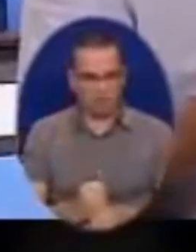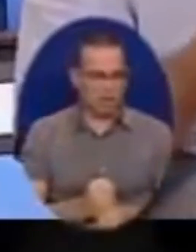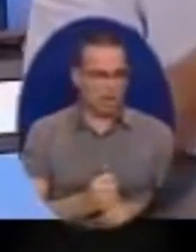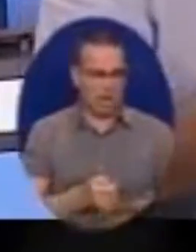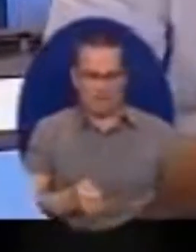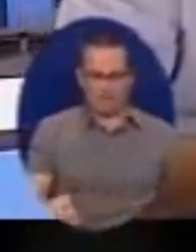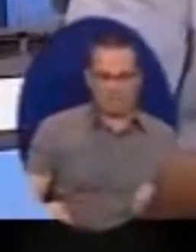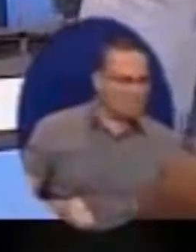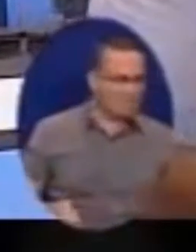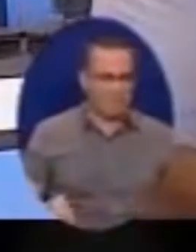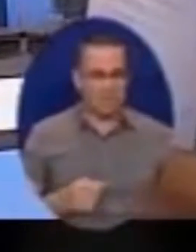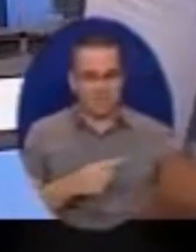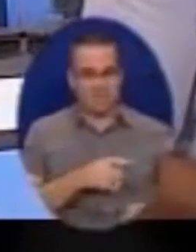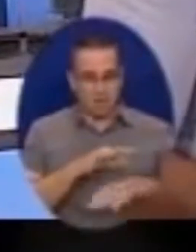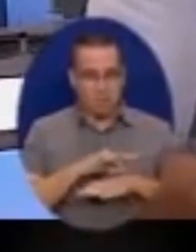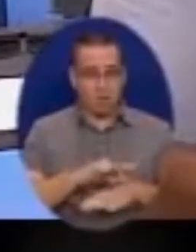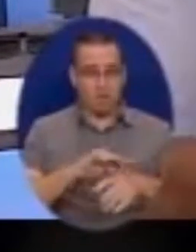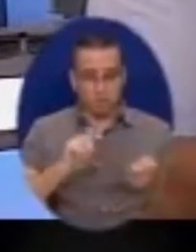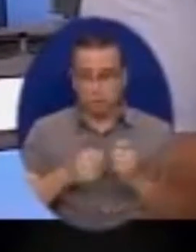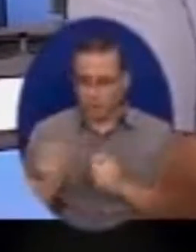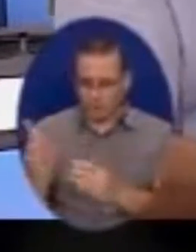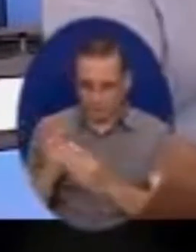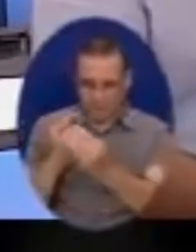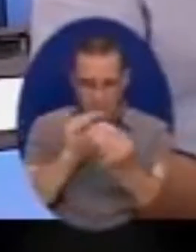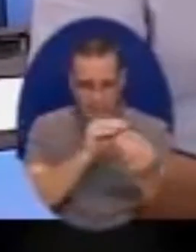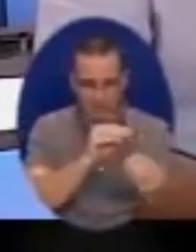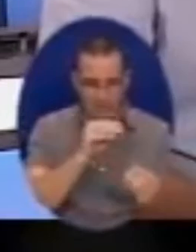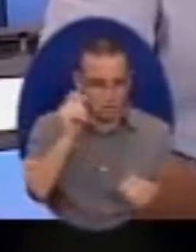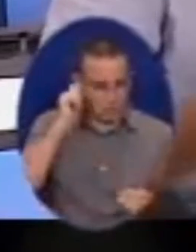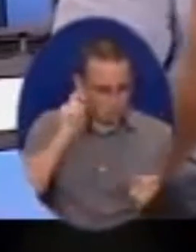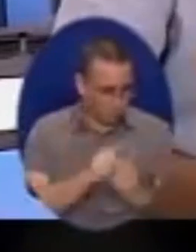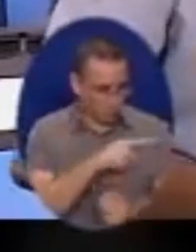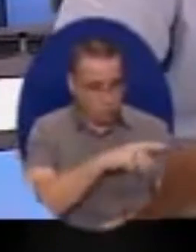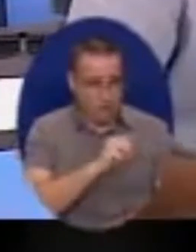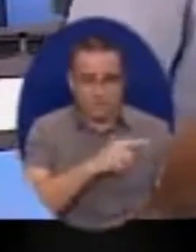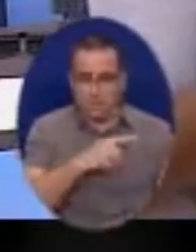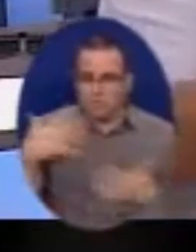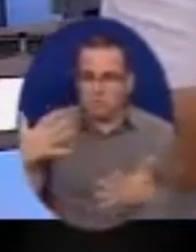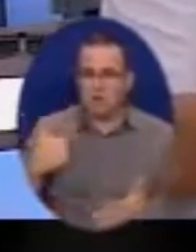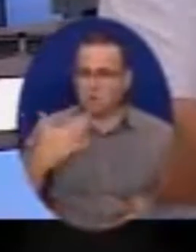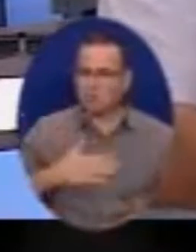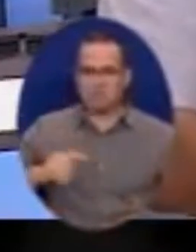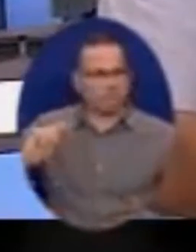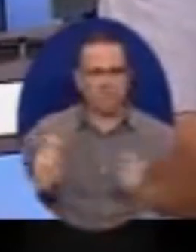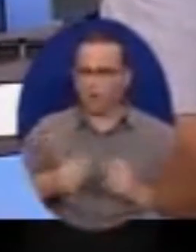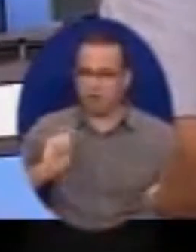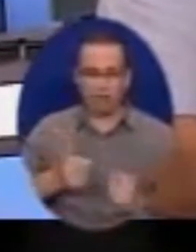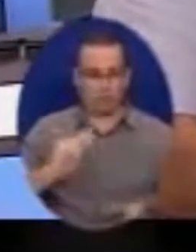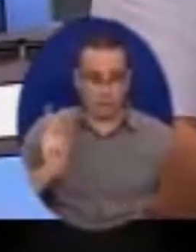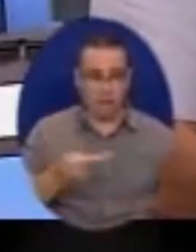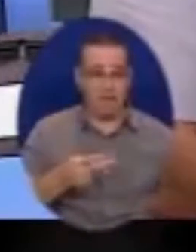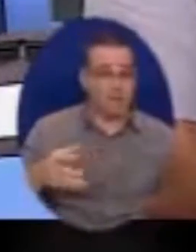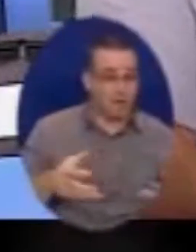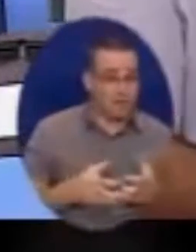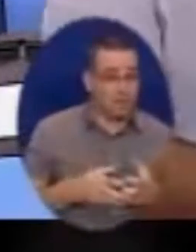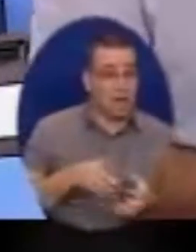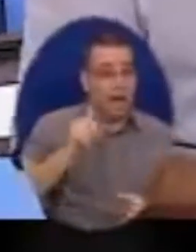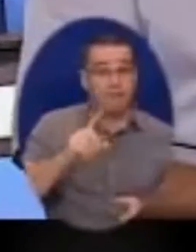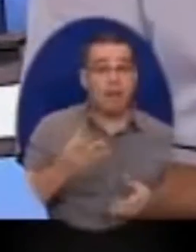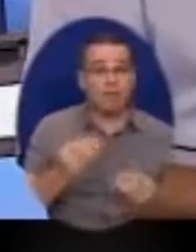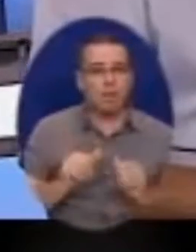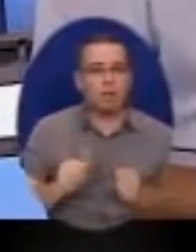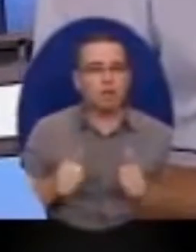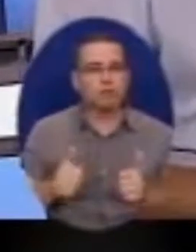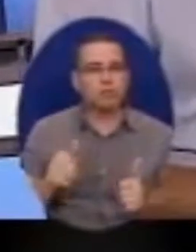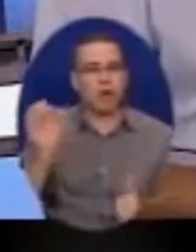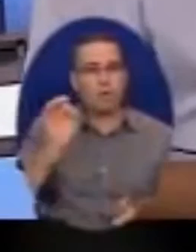אסרטיבי, מובילי שינוי, תדברי איתם עם צעירות כמו מייס, הם ידברו איתך על שינוי קהילתי וחברתי, אבל למשל, אחוזי גירושים